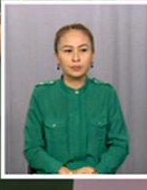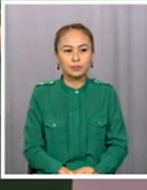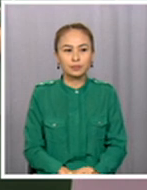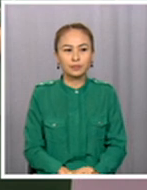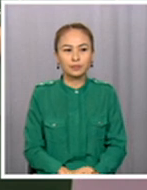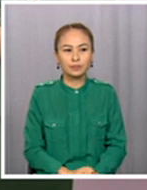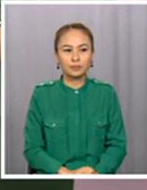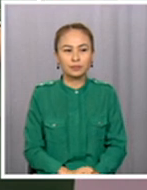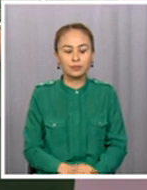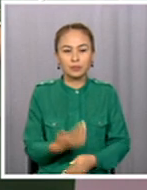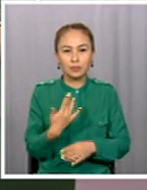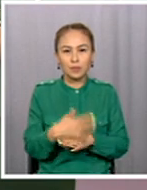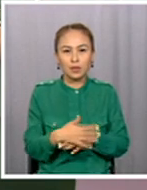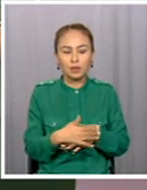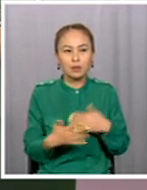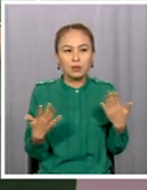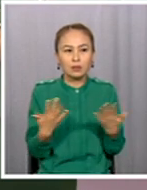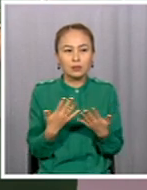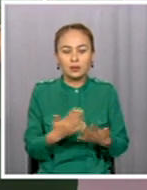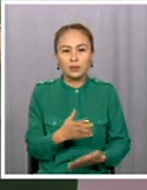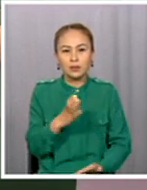Яғни далада деген қай септікте тұр?